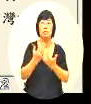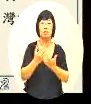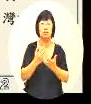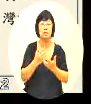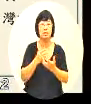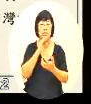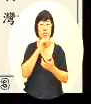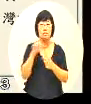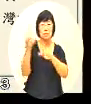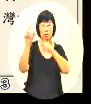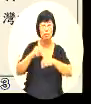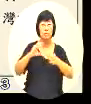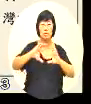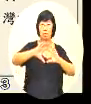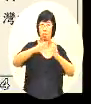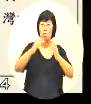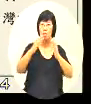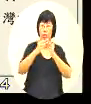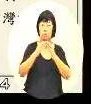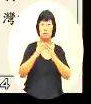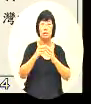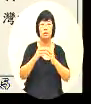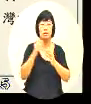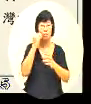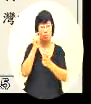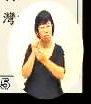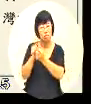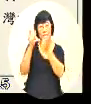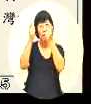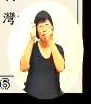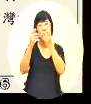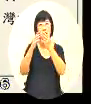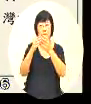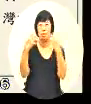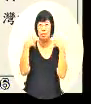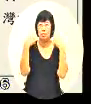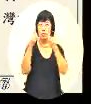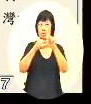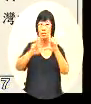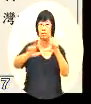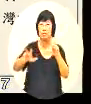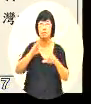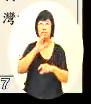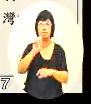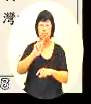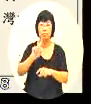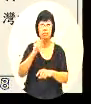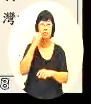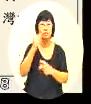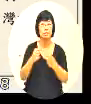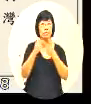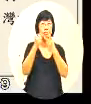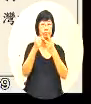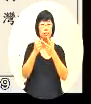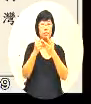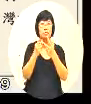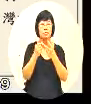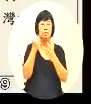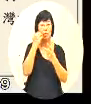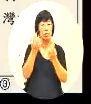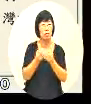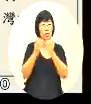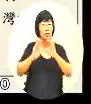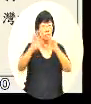家整个台湾来看，我们到底高雄应该负担什么角色？然后从这个角色再来看第二个，我们在发展这个角